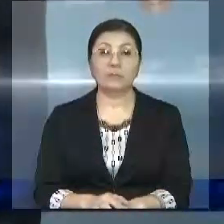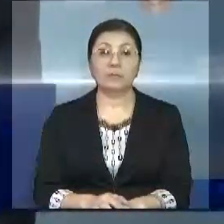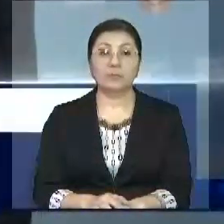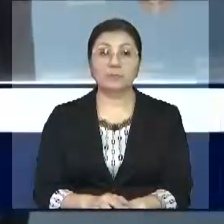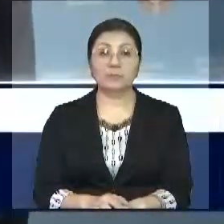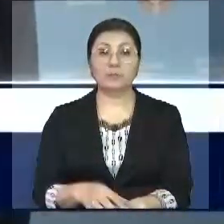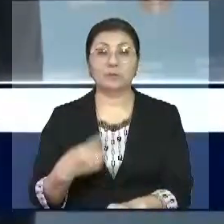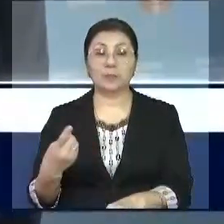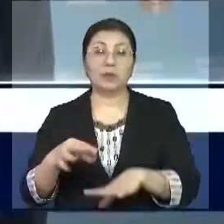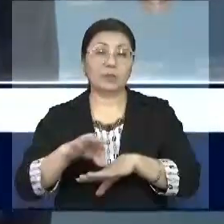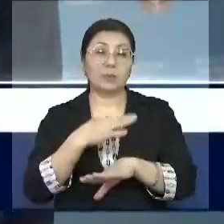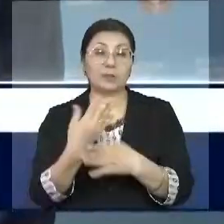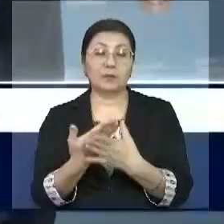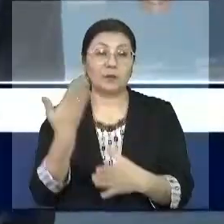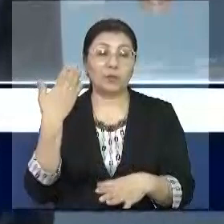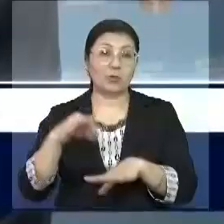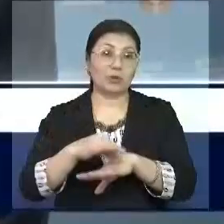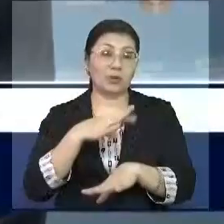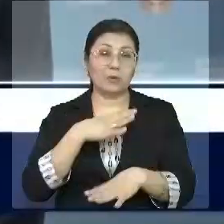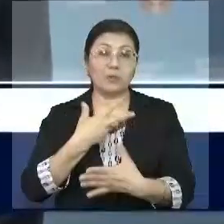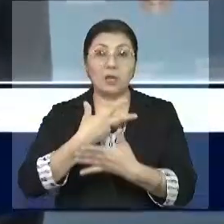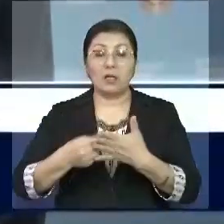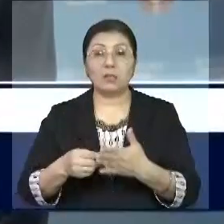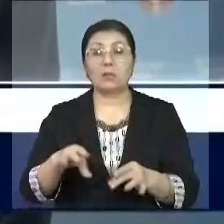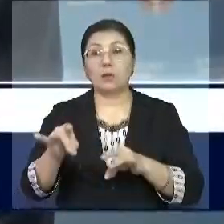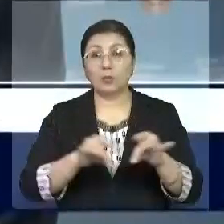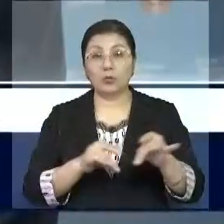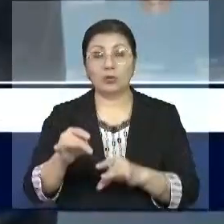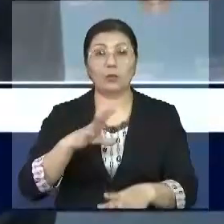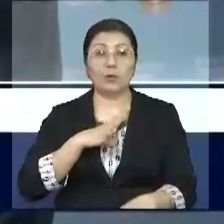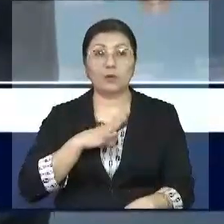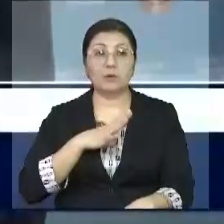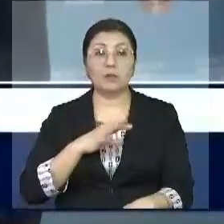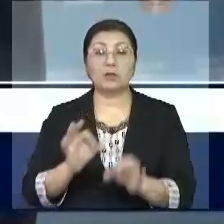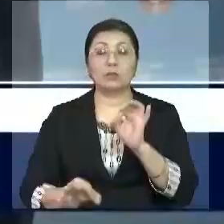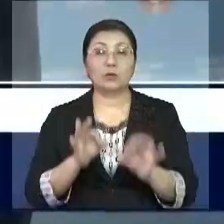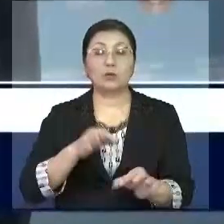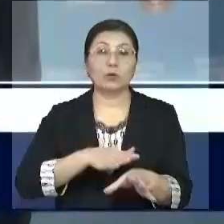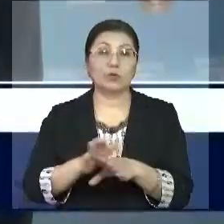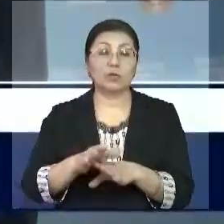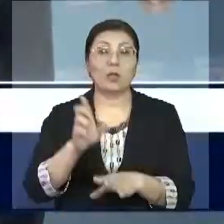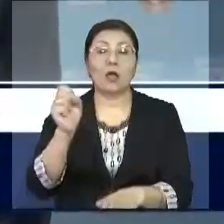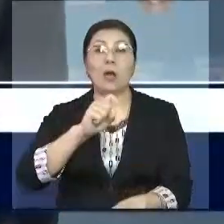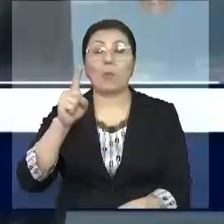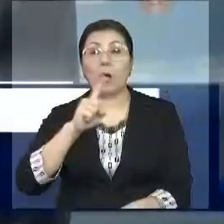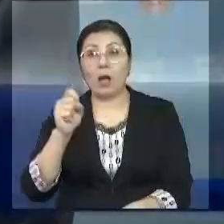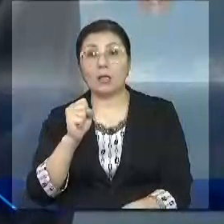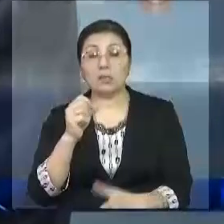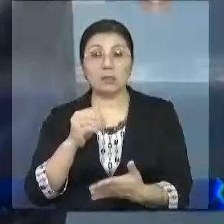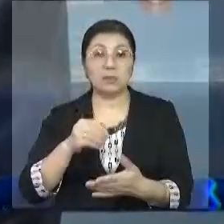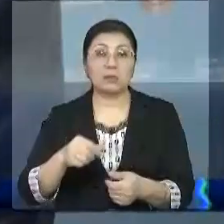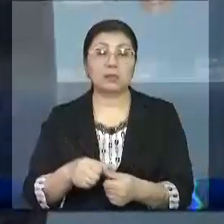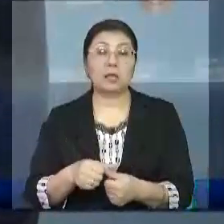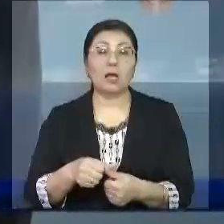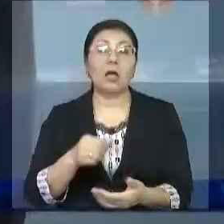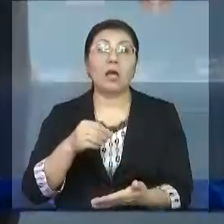жаңағы жұбайының бұрын некеде тұрған уақытында алынған көлігі болатын болса, ол сот орындаушының базасынан шықпаған болса, сот орындаушы ол көлікке тыйым